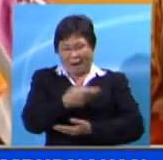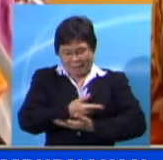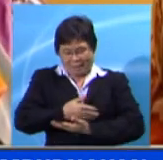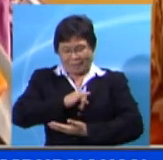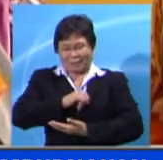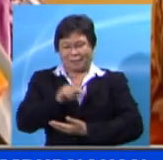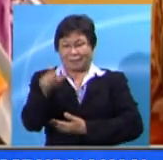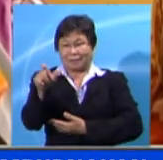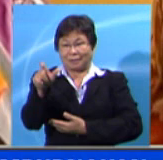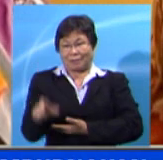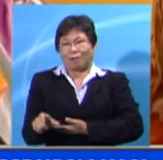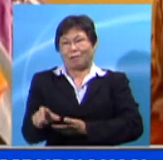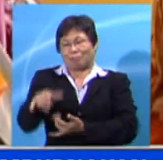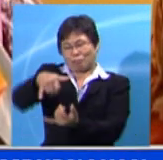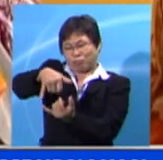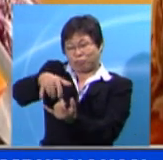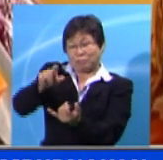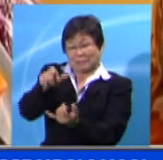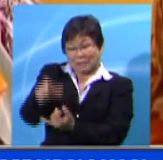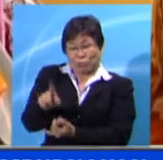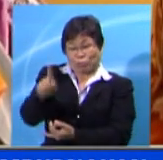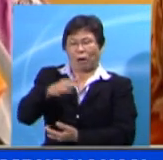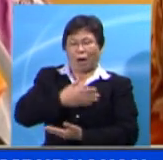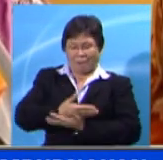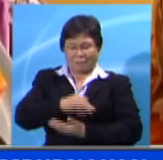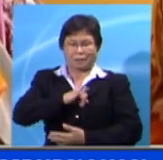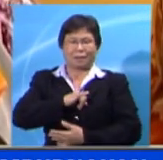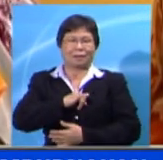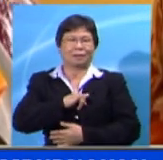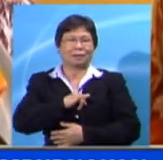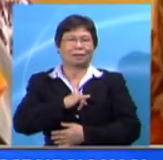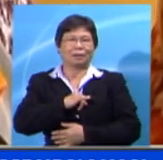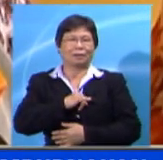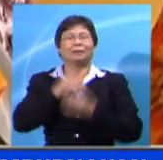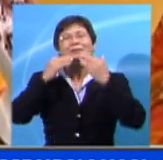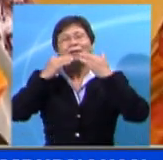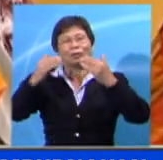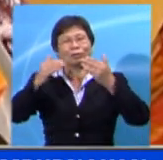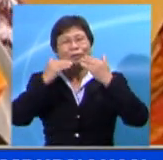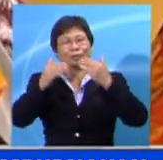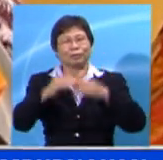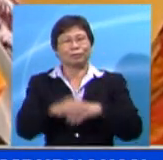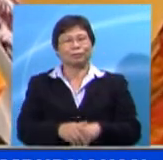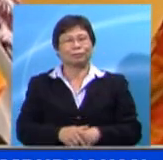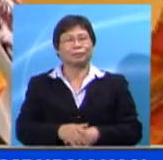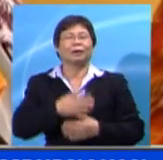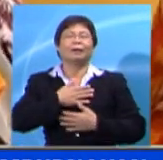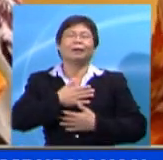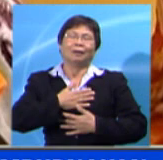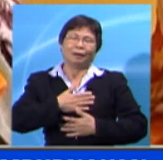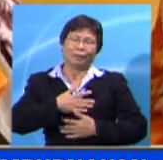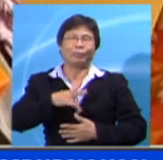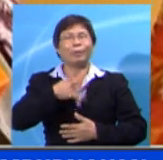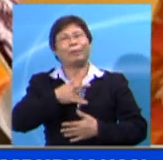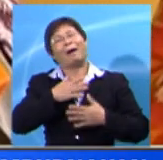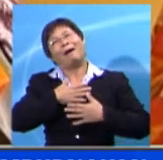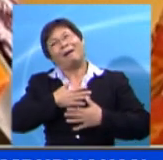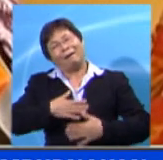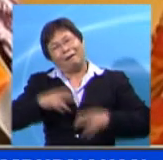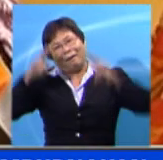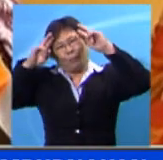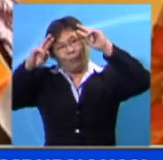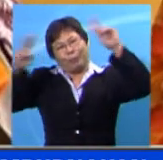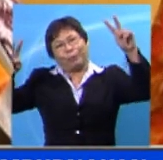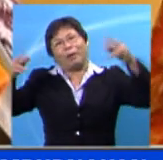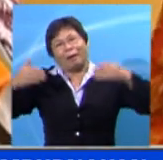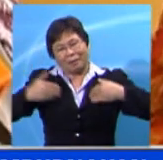pasi itu memang saya cukup bersyukurlah lapang perasaan nanti Makna adalah